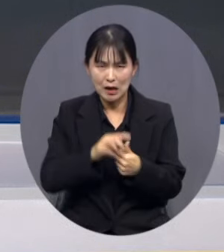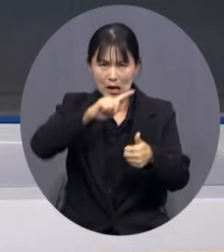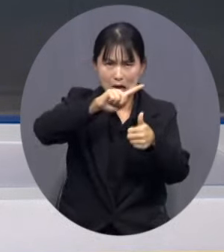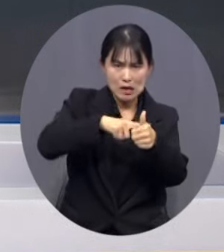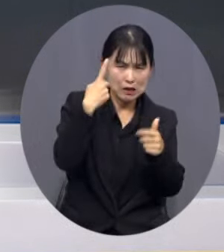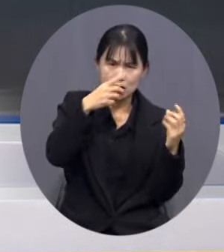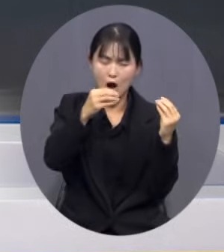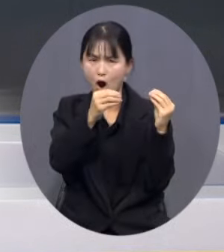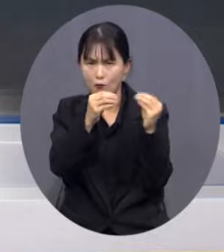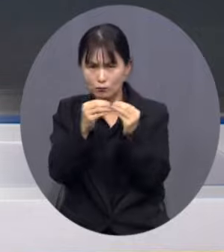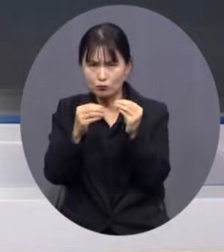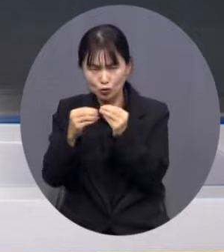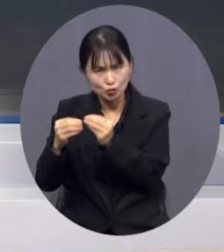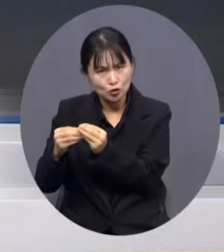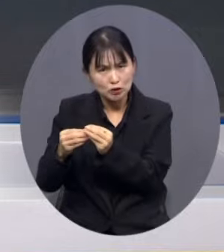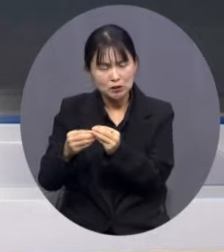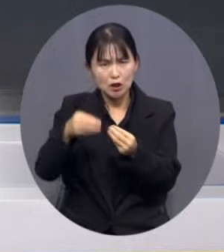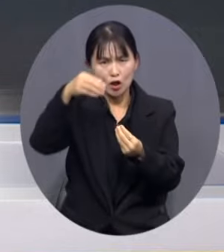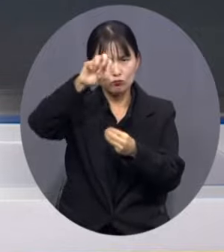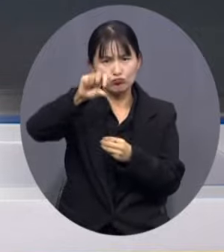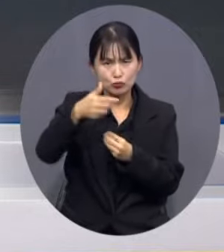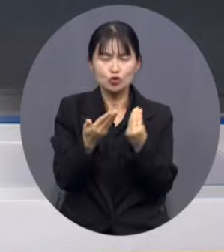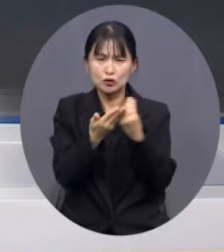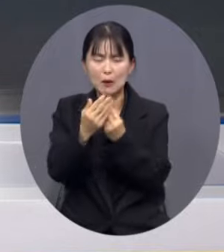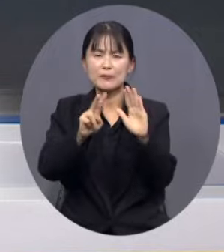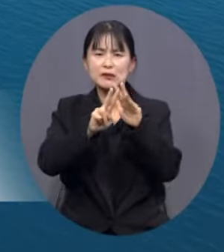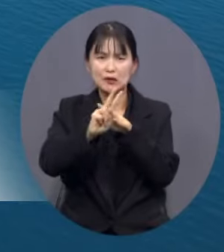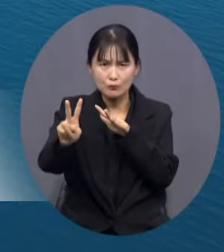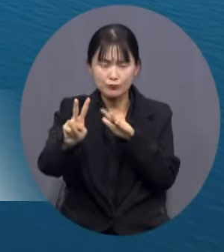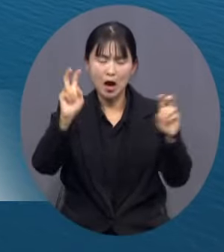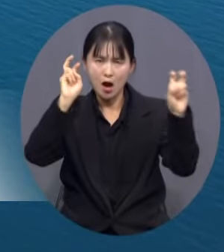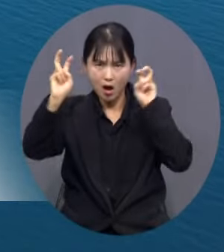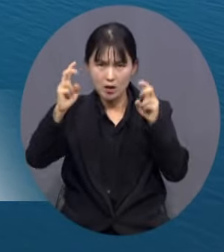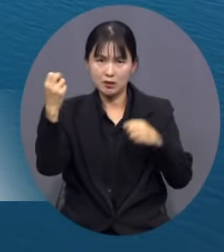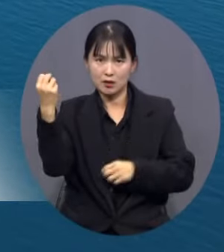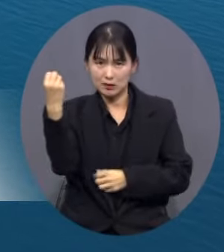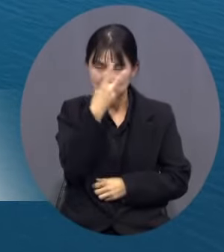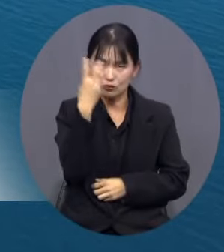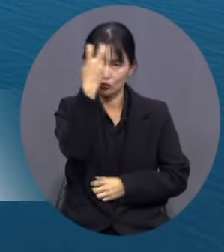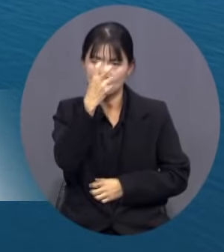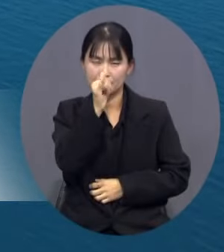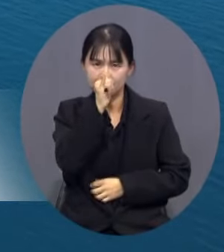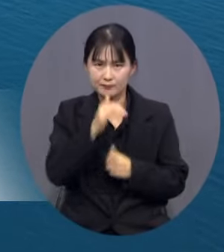천연기념물인 문섬 일대를 훼손한 혐의로 서귀포 잠수함 업체에 대한 재수사가 이뤄집니다.